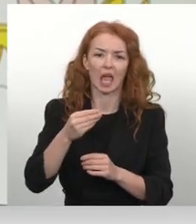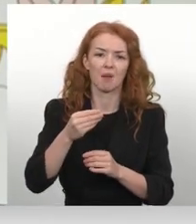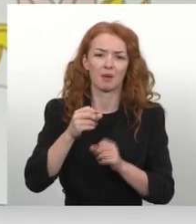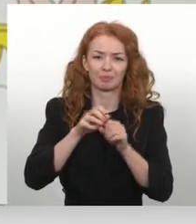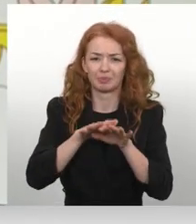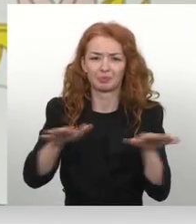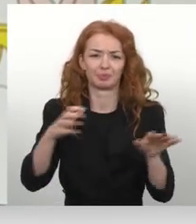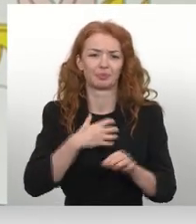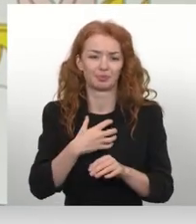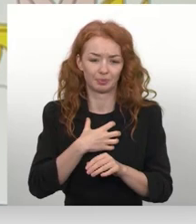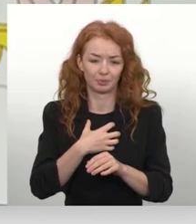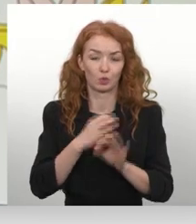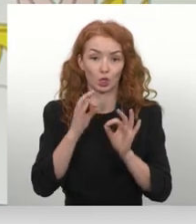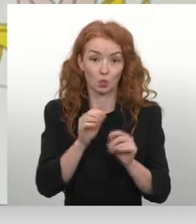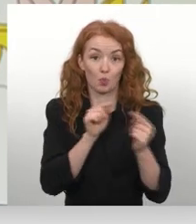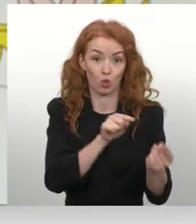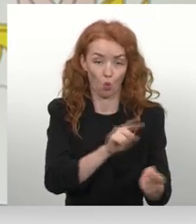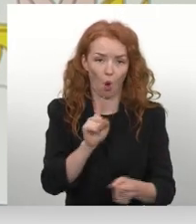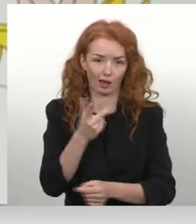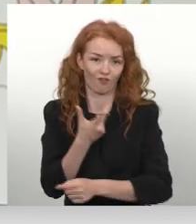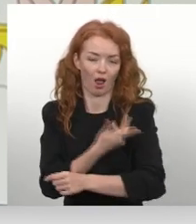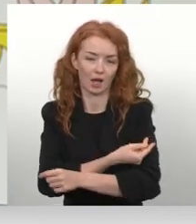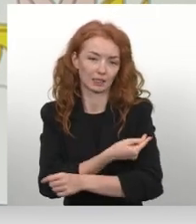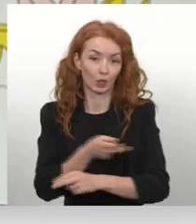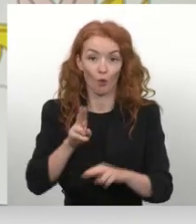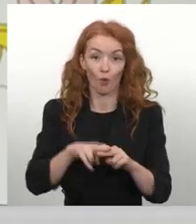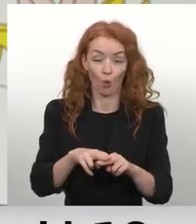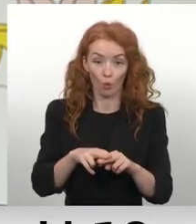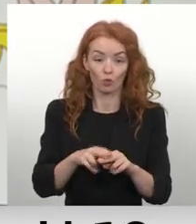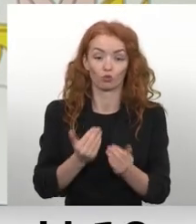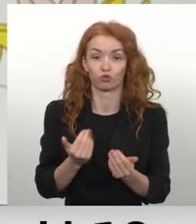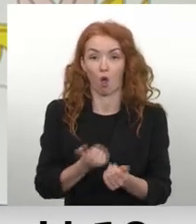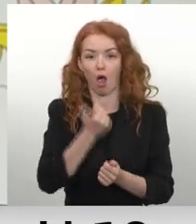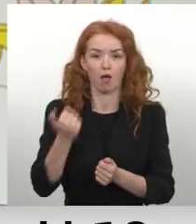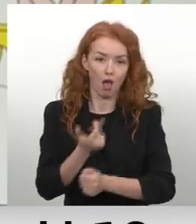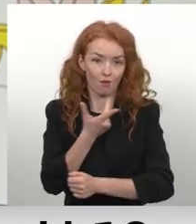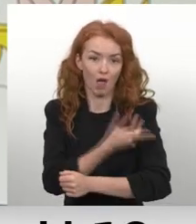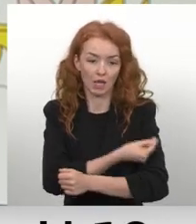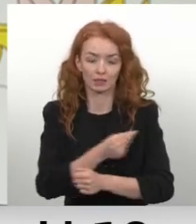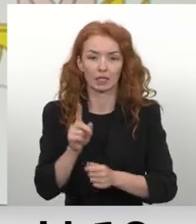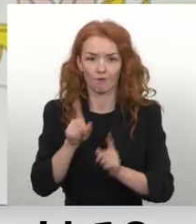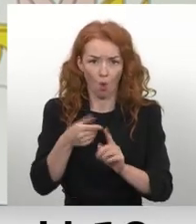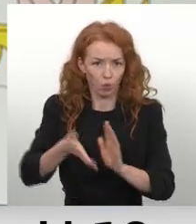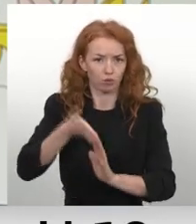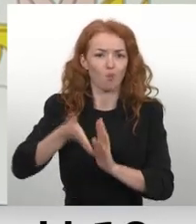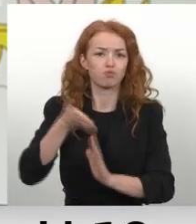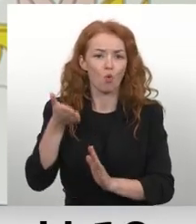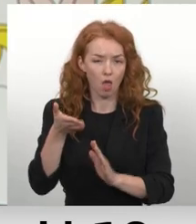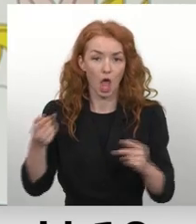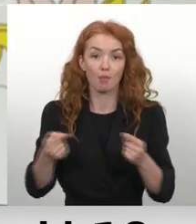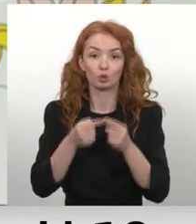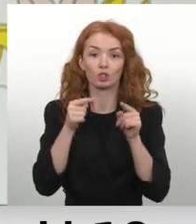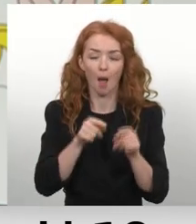tiem tieši izstrādāta vakcīna. Un vakcīna šeit šogad arī ir pilnveidota, atbilstoši tam,